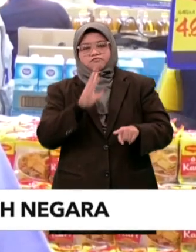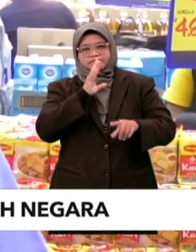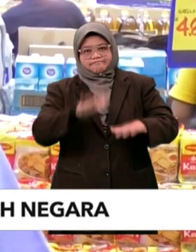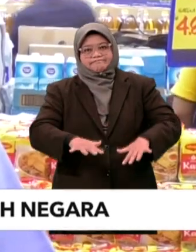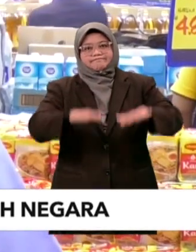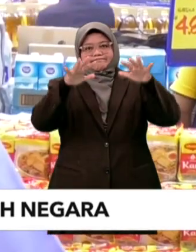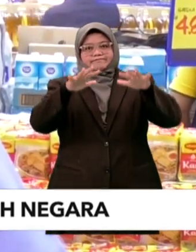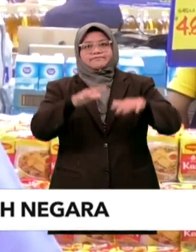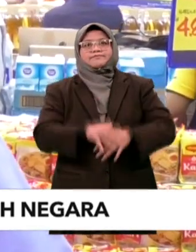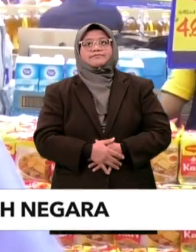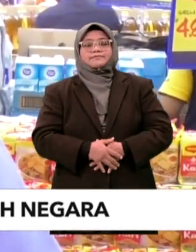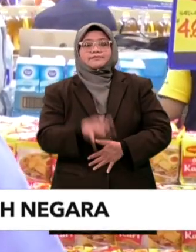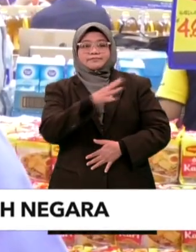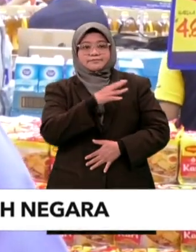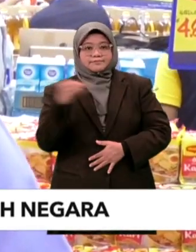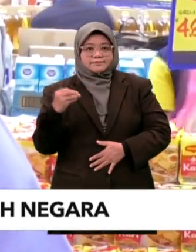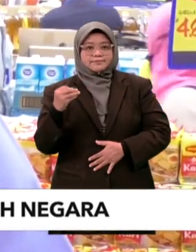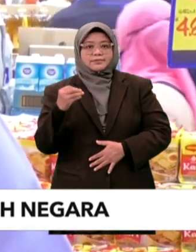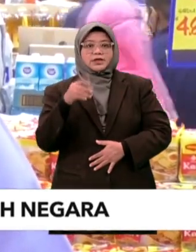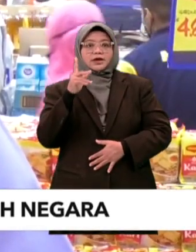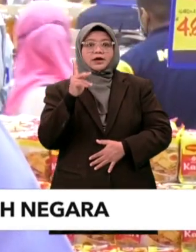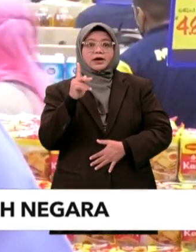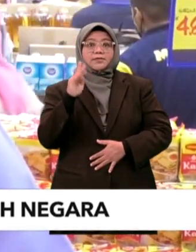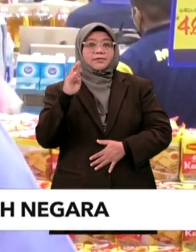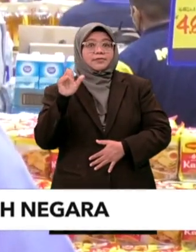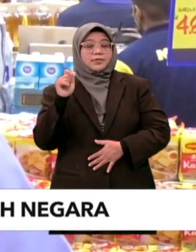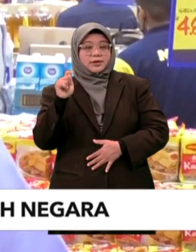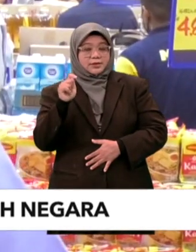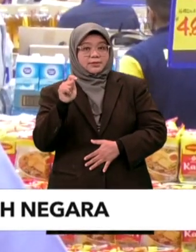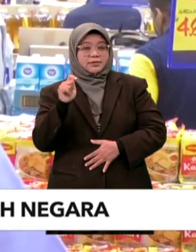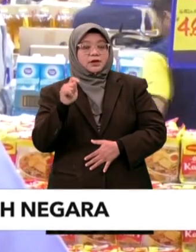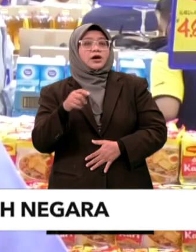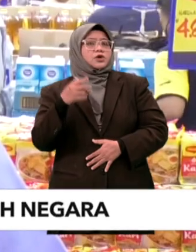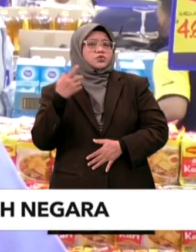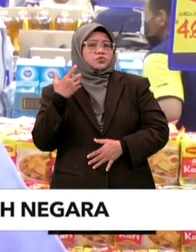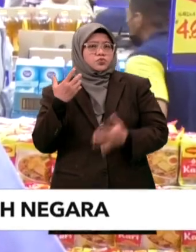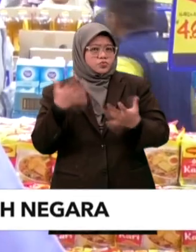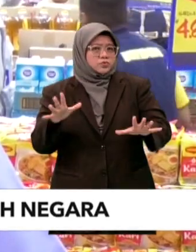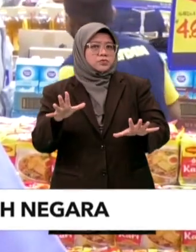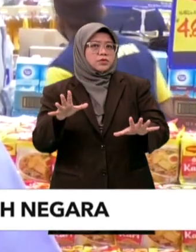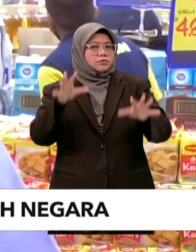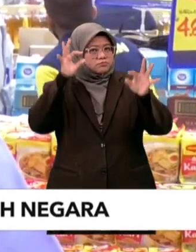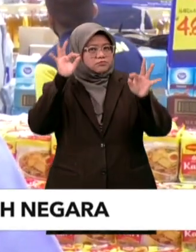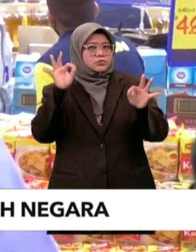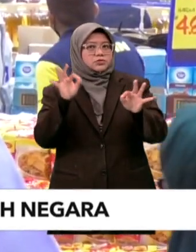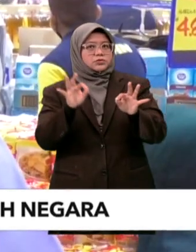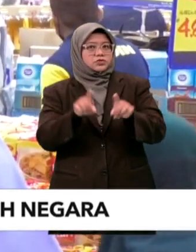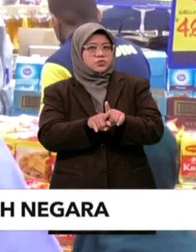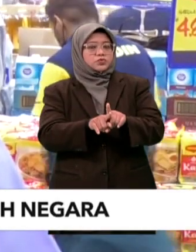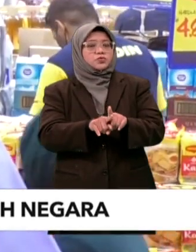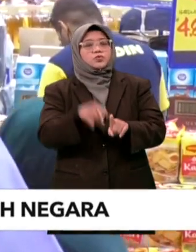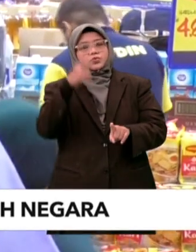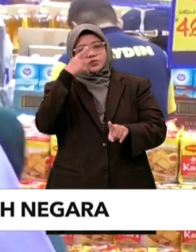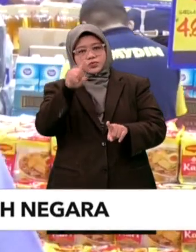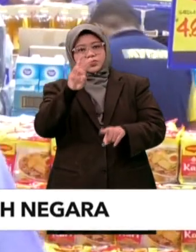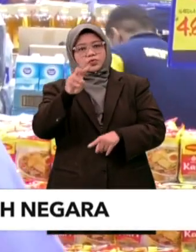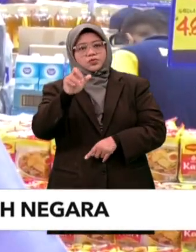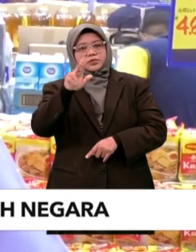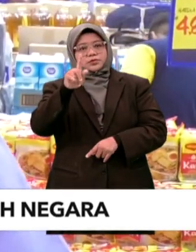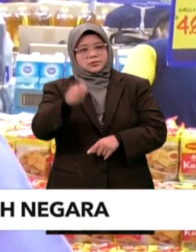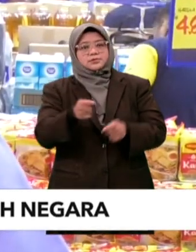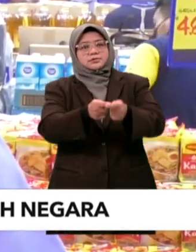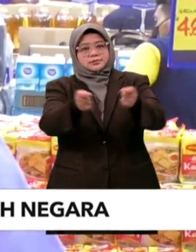jadi antara saya itu Kabinet telah memutuskan penggejetan atau pewartaan kepada